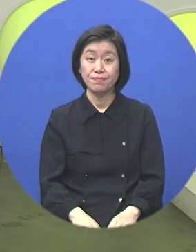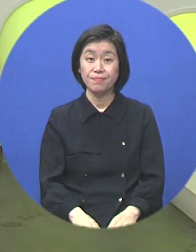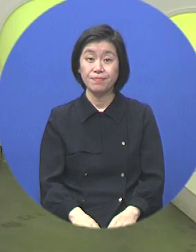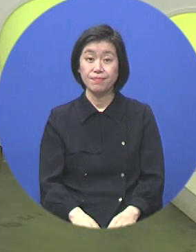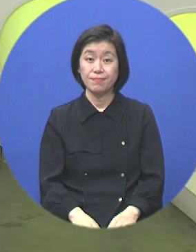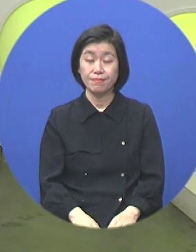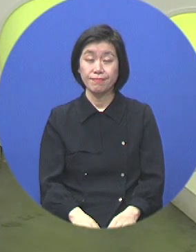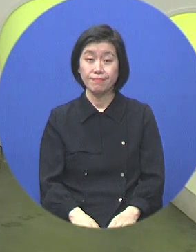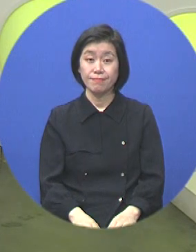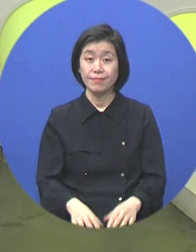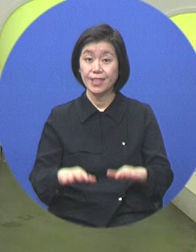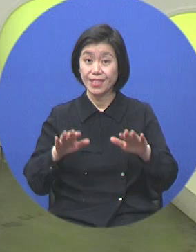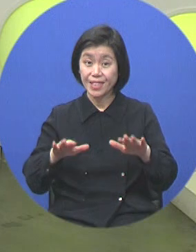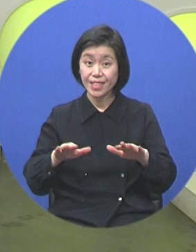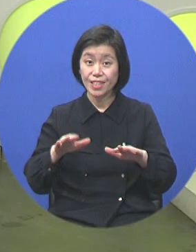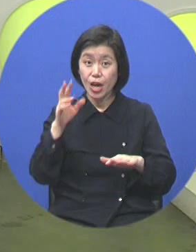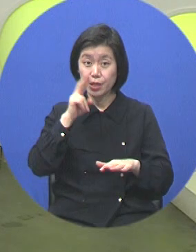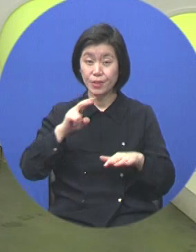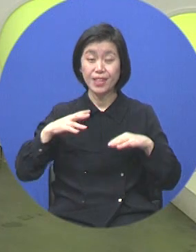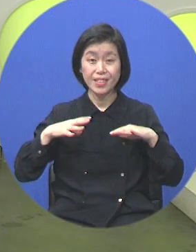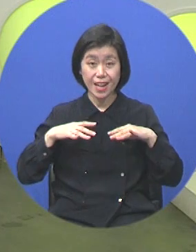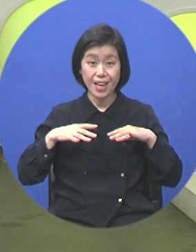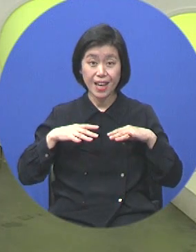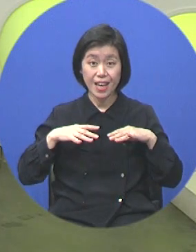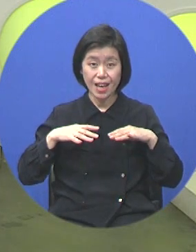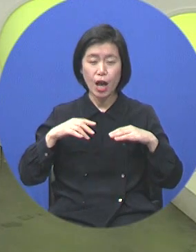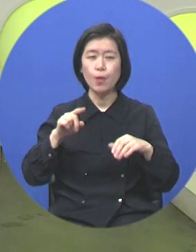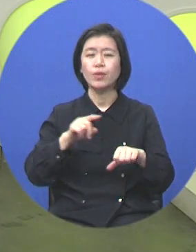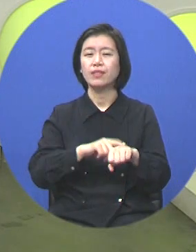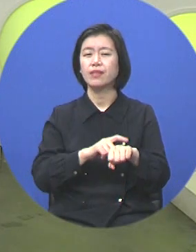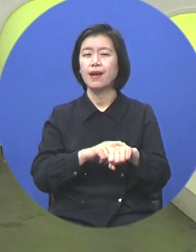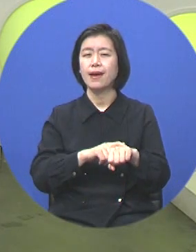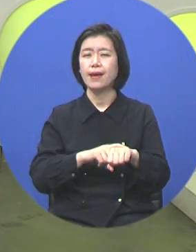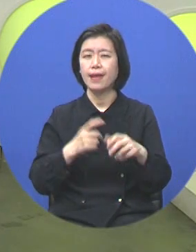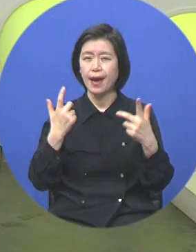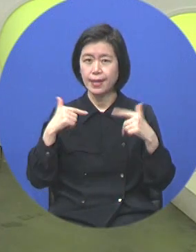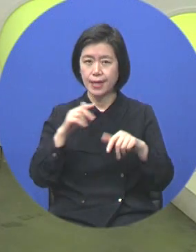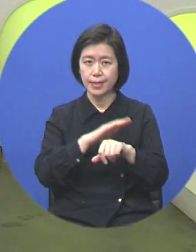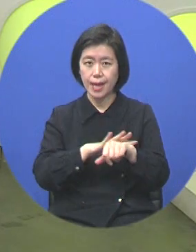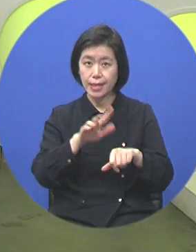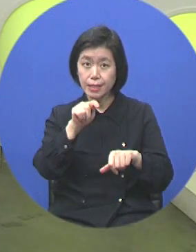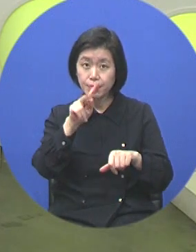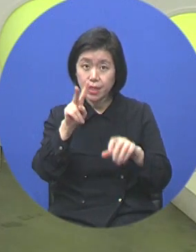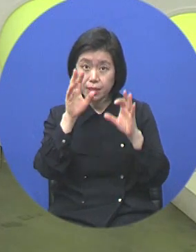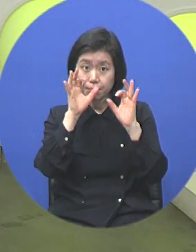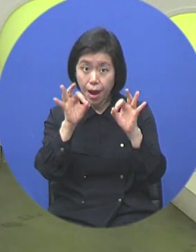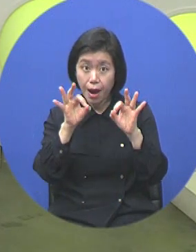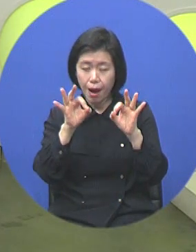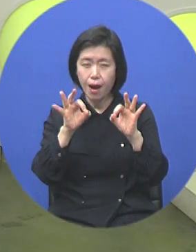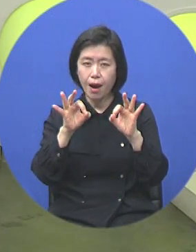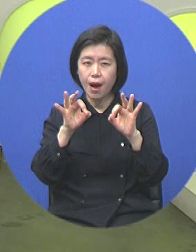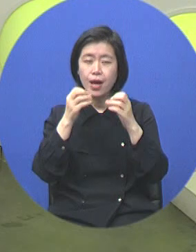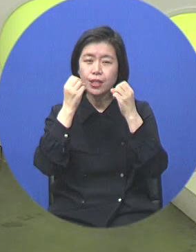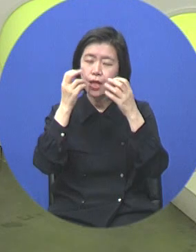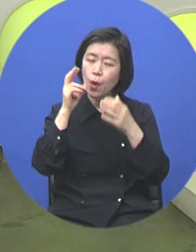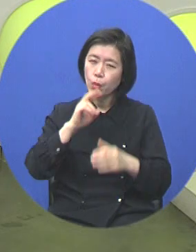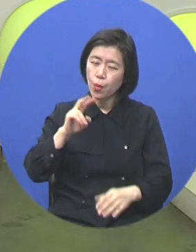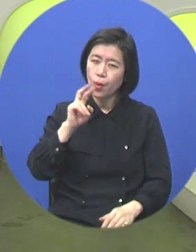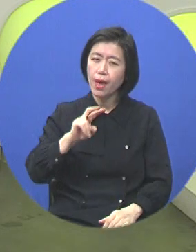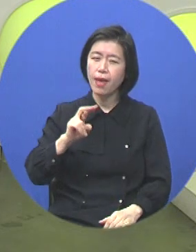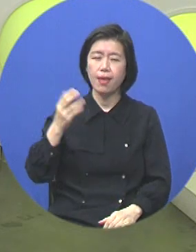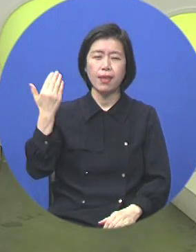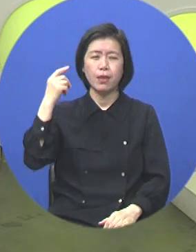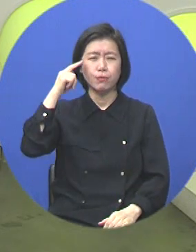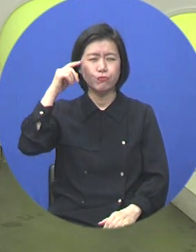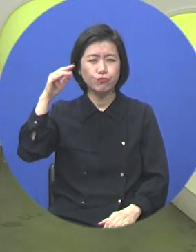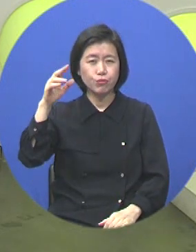저희 전국 나눔 노래자랑 응? 요 시간에 항상 채널 고정하시면 신곡들도 다 나오고 옛날에 추억의